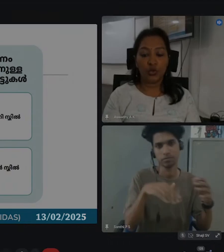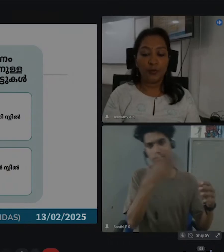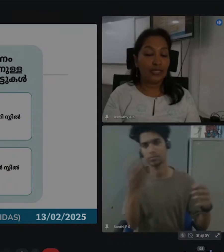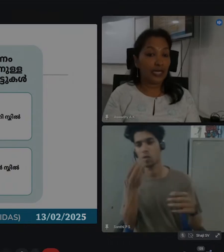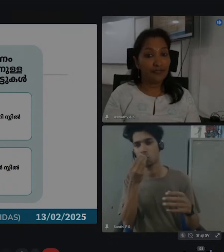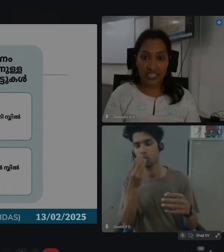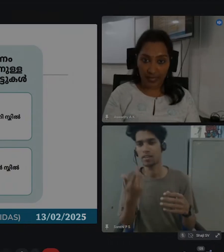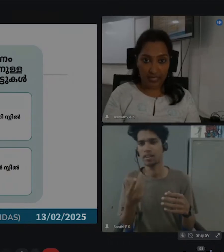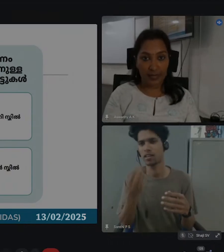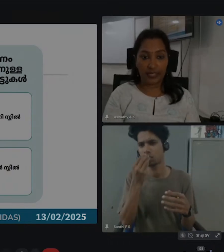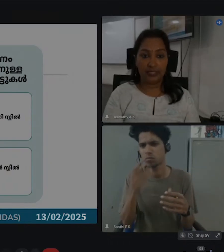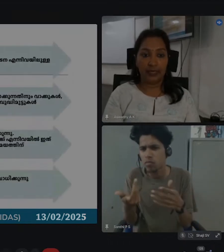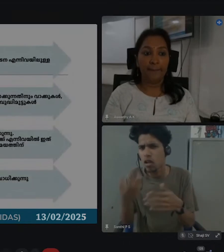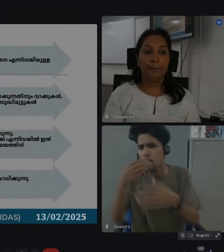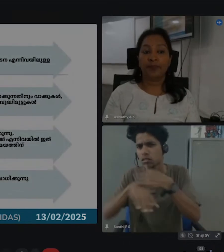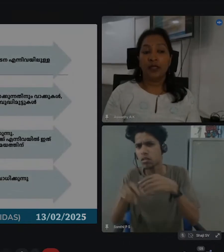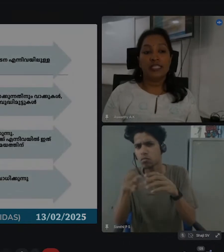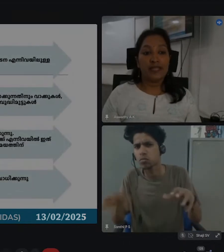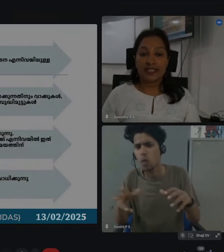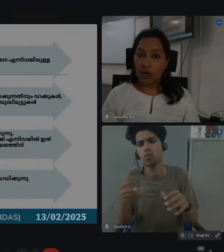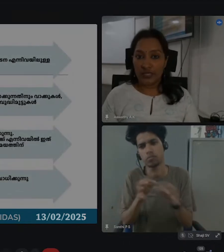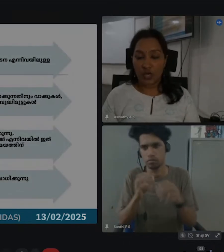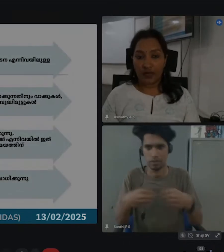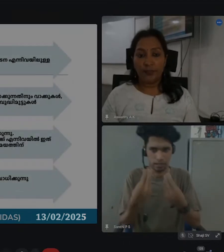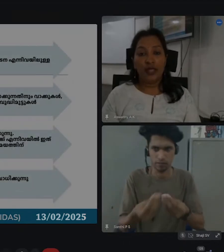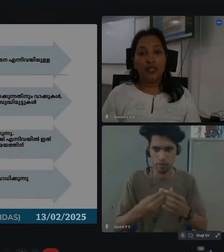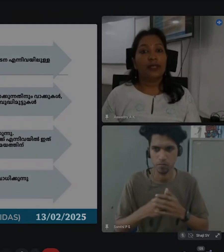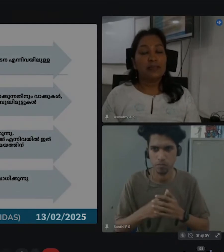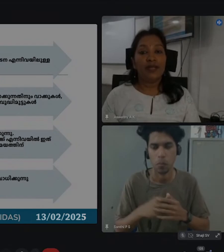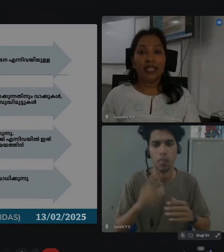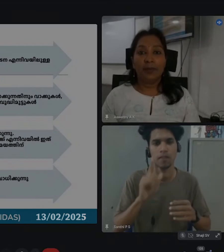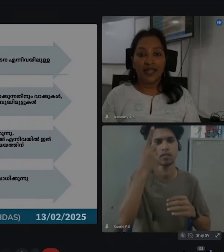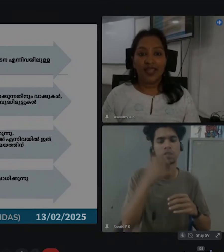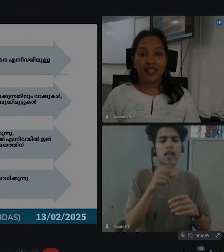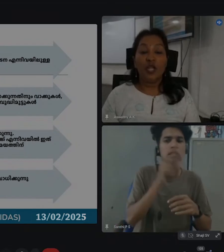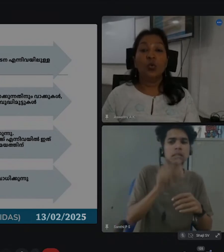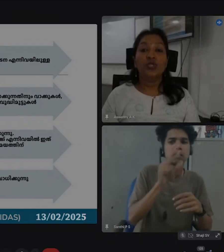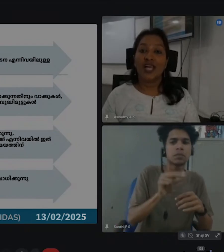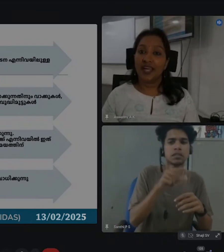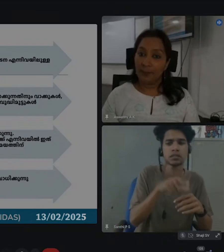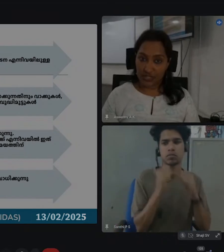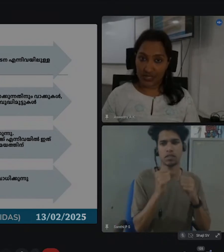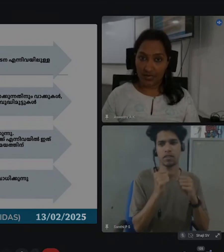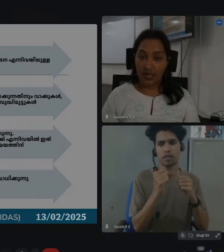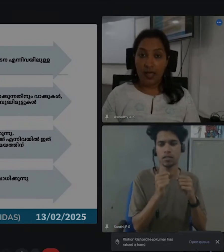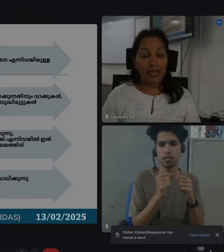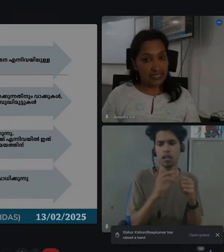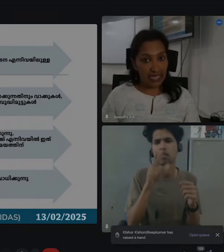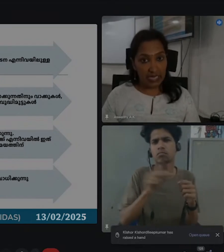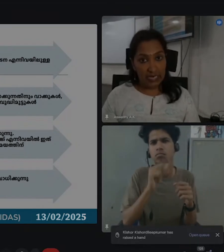ഇത് ഓരോന്നും എന്താണെന്ന് വിശദമായി ഞാൻ പറയുന്നതാണ്. സ്പീച്ച് ഡിസോർഡർ നമുക്ക് സിമ്പിൾ ആയിട്ട് പറയുകയാണെങ്കിൽ ഉച്ചാരണ